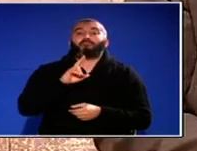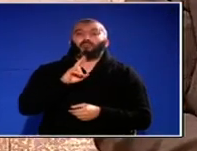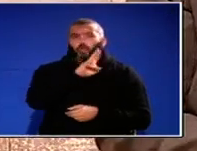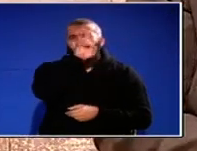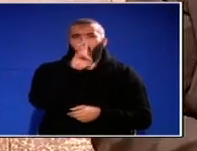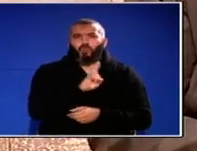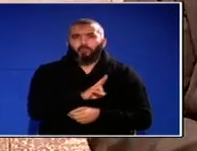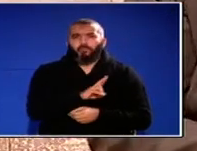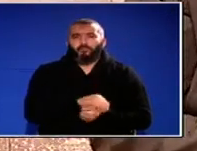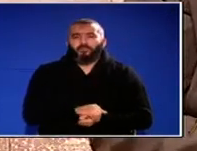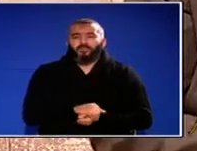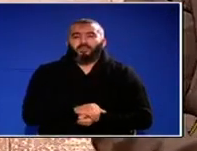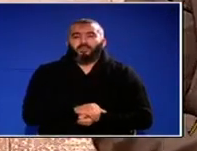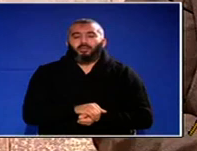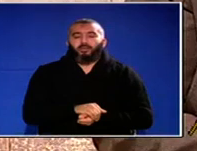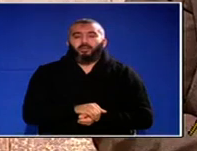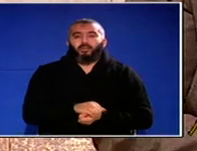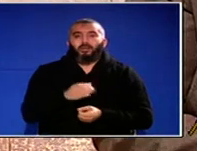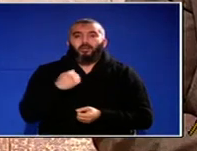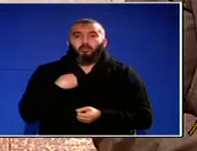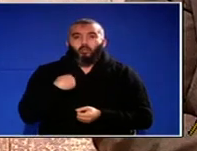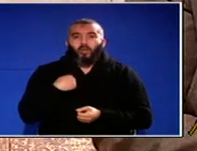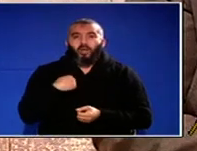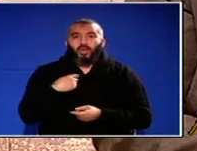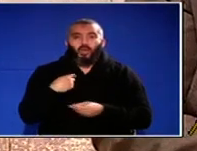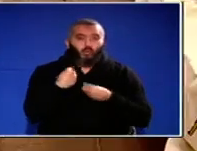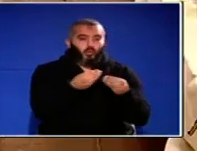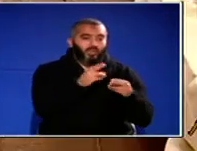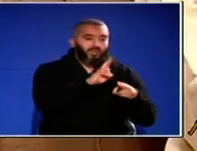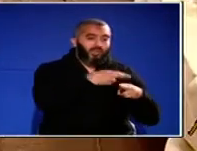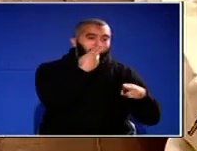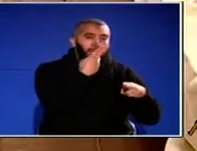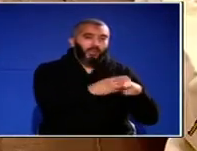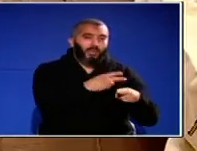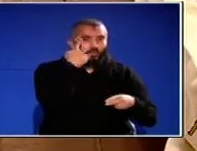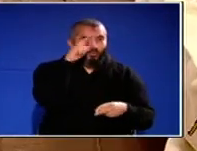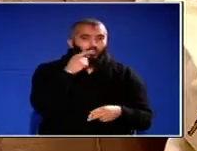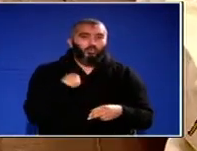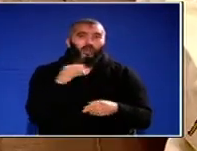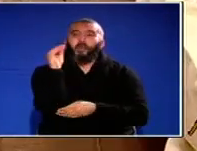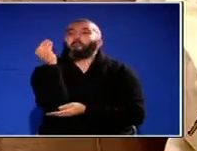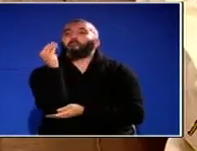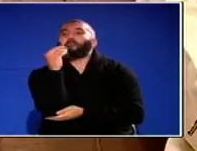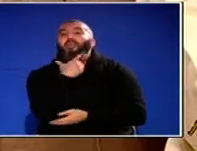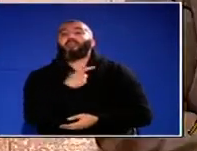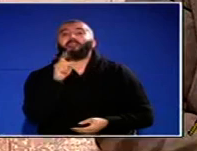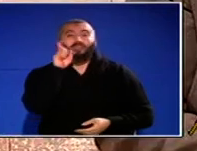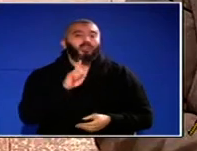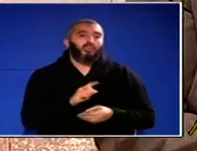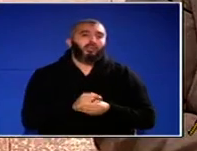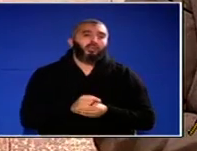تفضل. سميت ابنتي رهف وهناك من انتقد علي هذا الاسم. سميت ابنتك